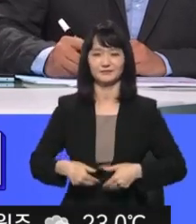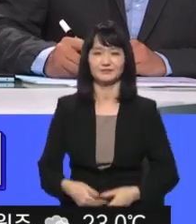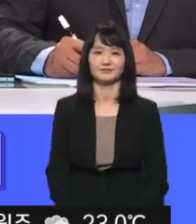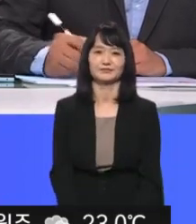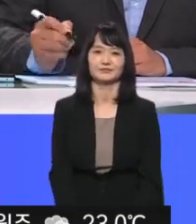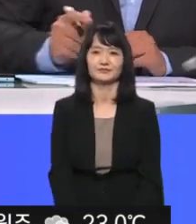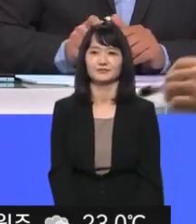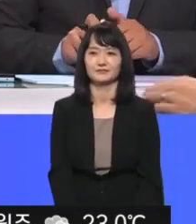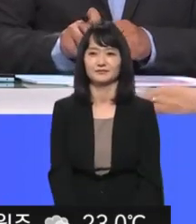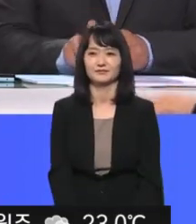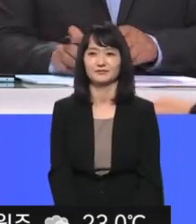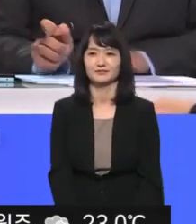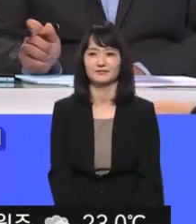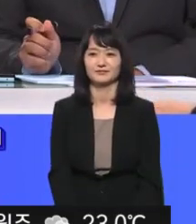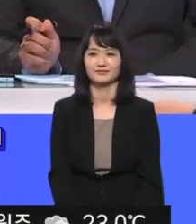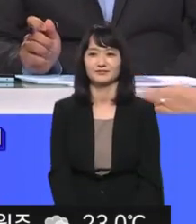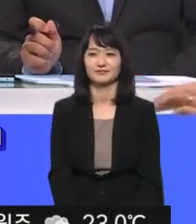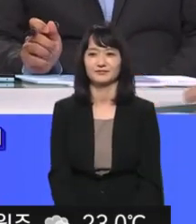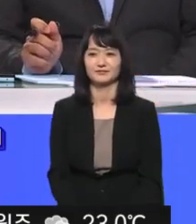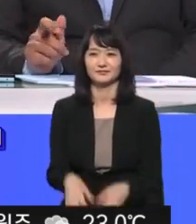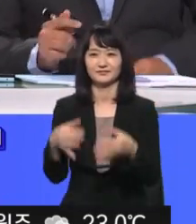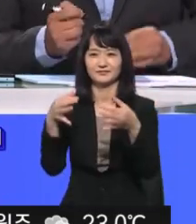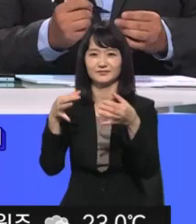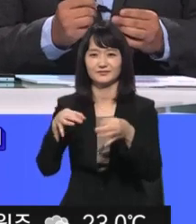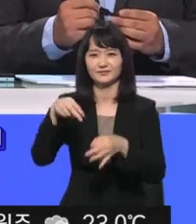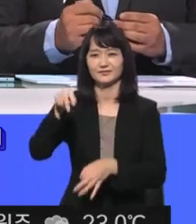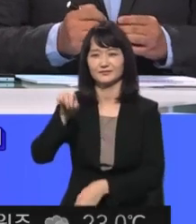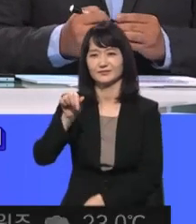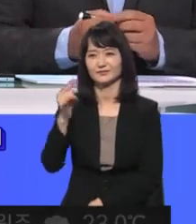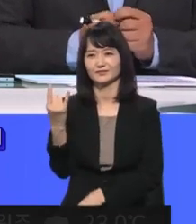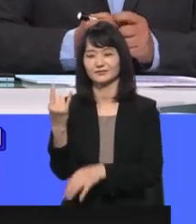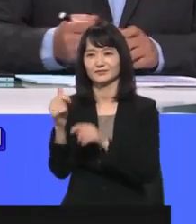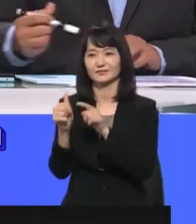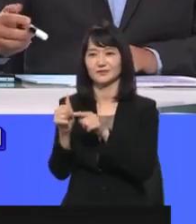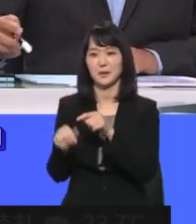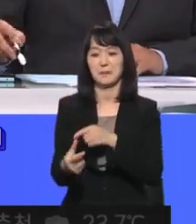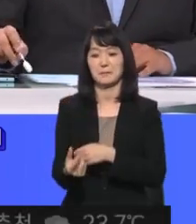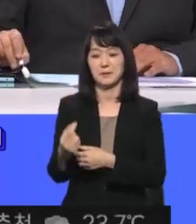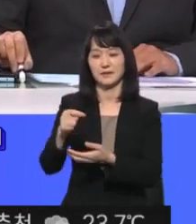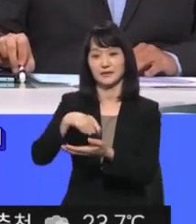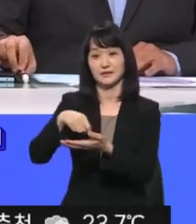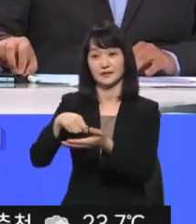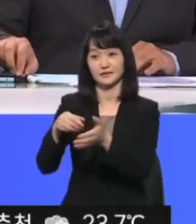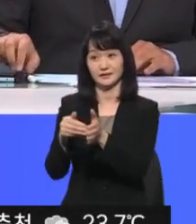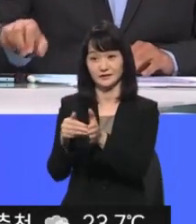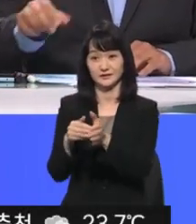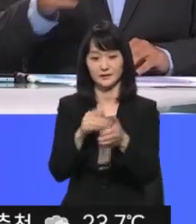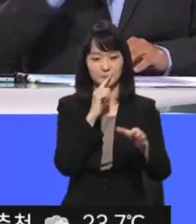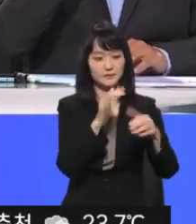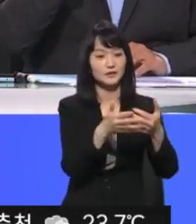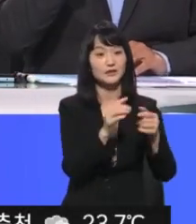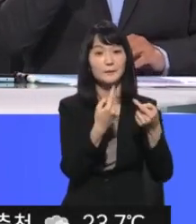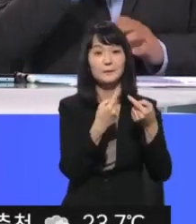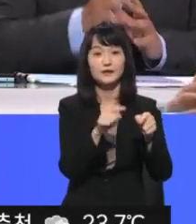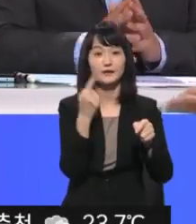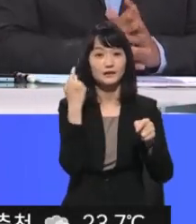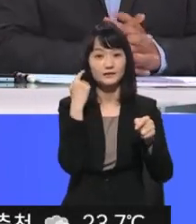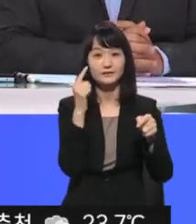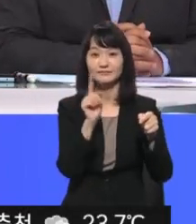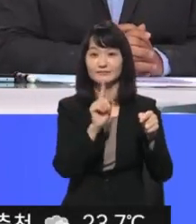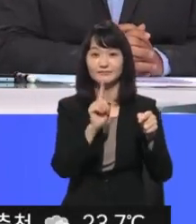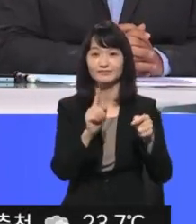예 어 김성애 소장님 아주 빨리 써 주셨는데 먼저 어 민주당의 평가 부터 들어볼까요 예